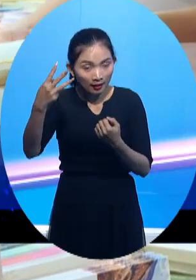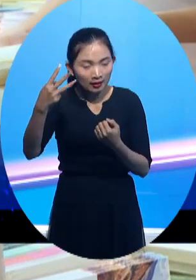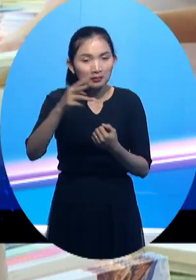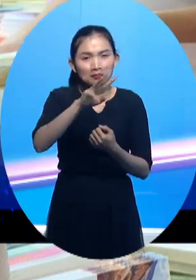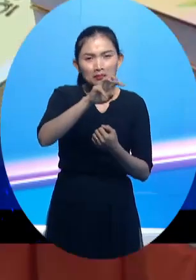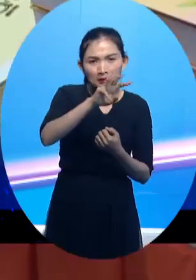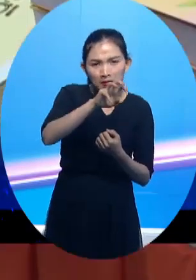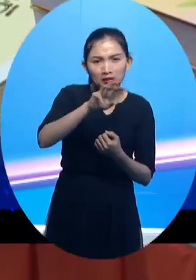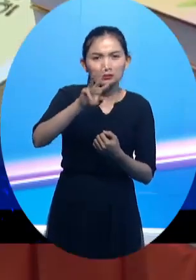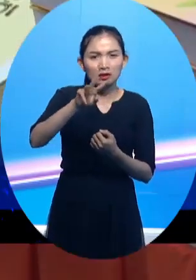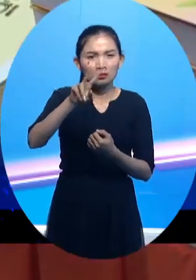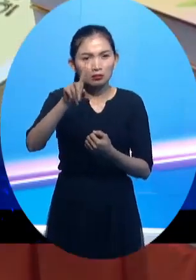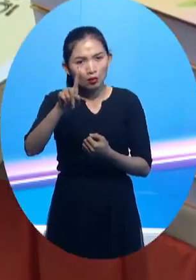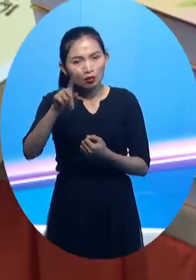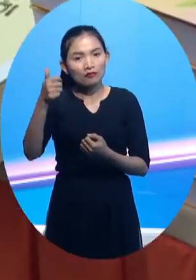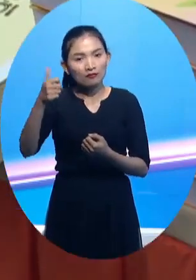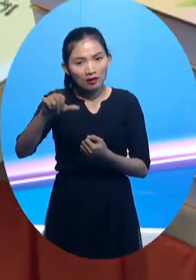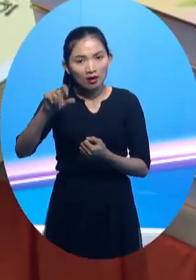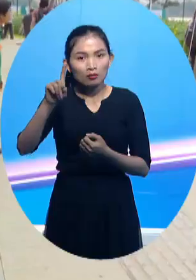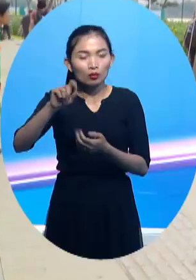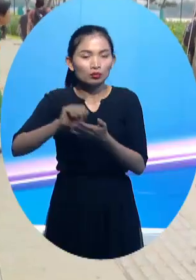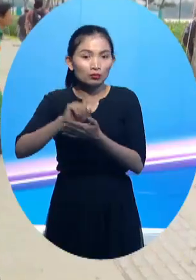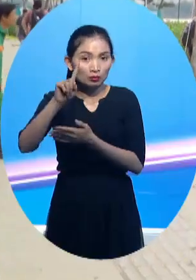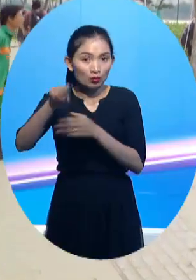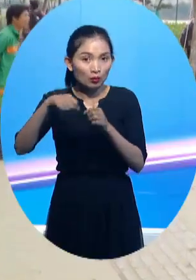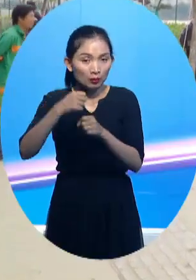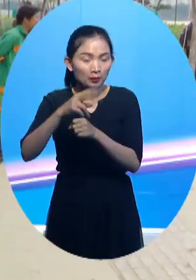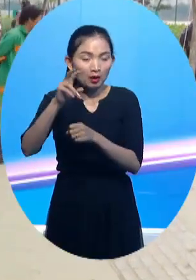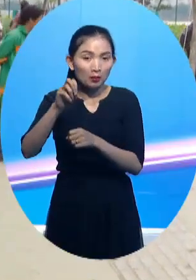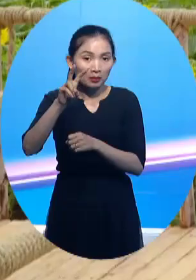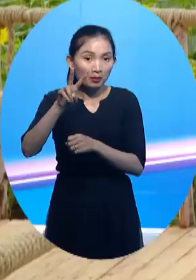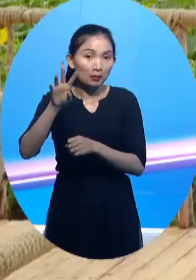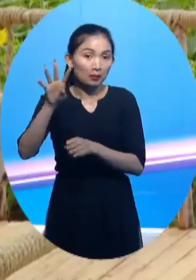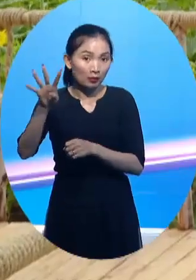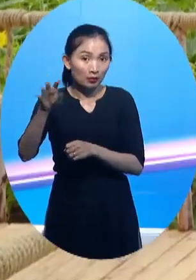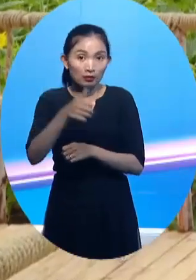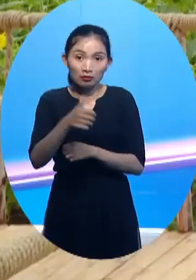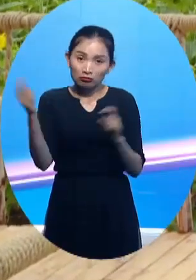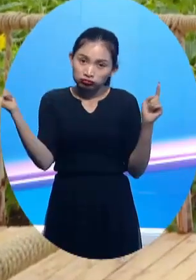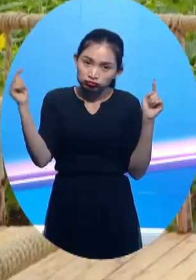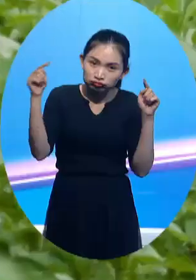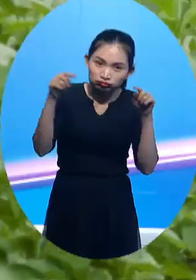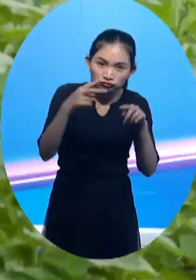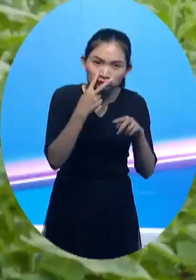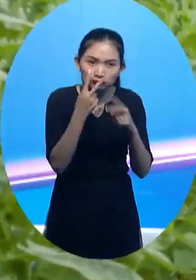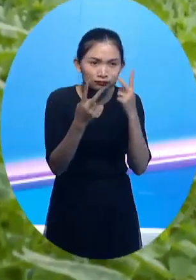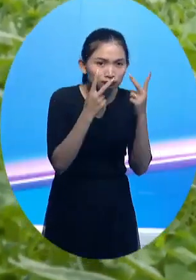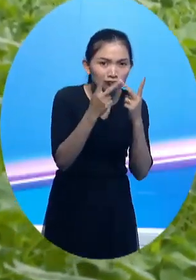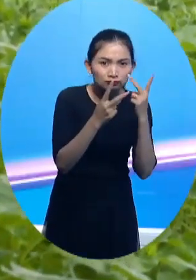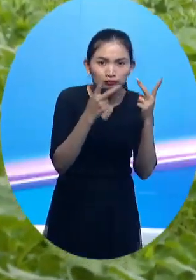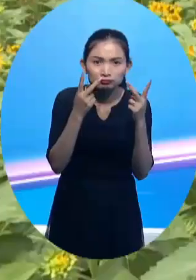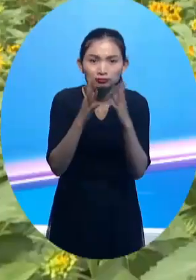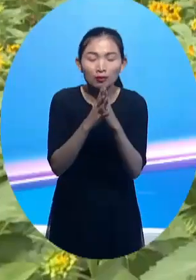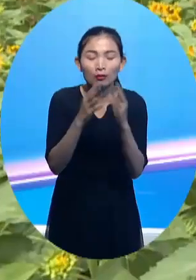12 năm 2023 và ngày 01 tháng 0 năm 2024 khách tham quan tại các khu điểm du lịch vui chơ giải trí tại thành phố Hồ Chí